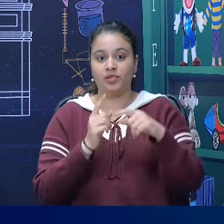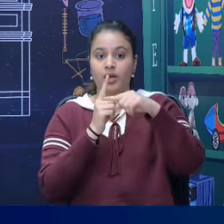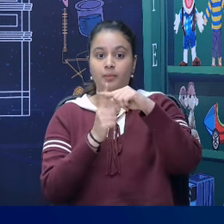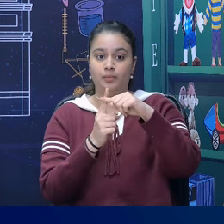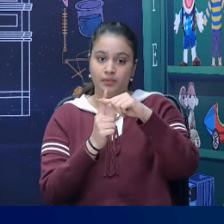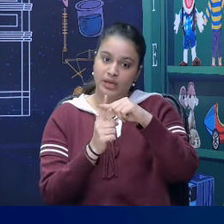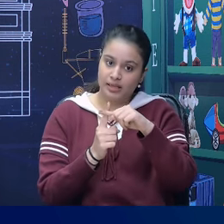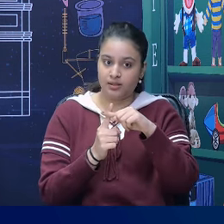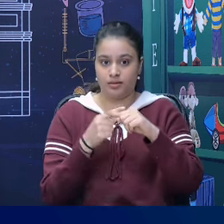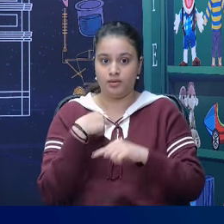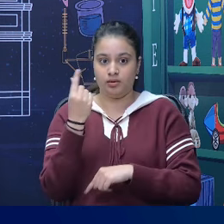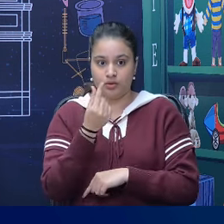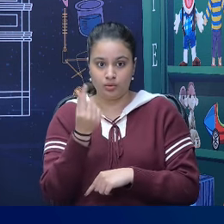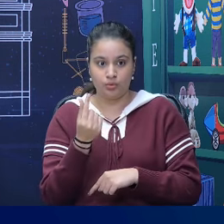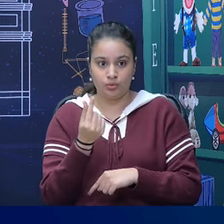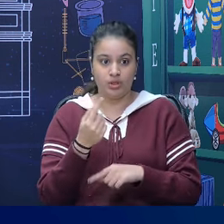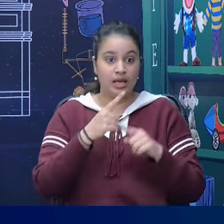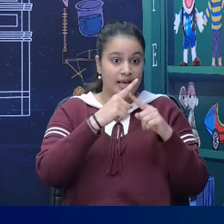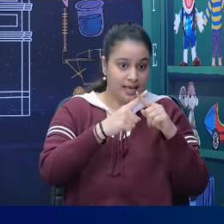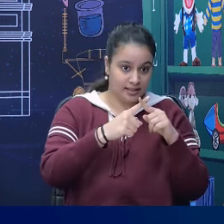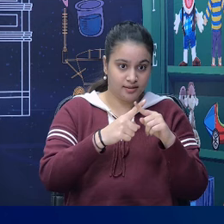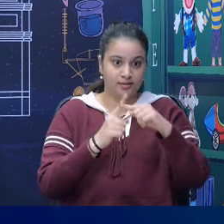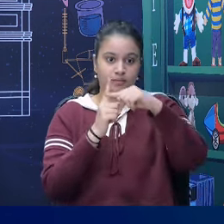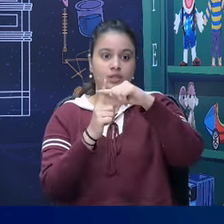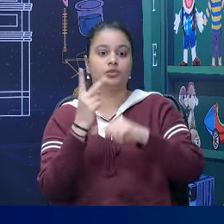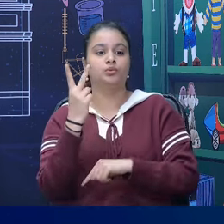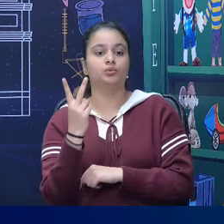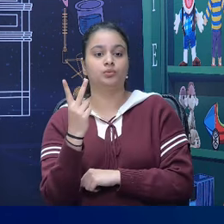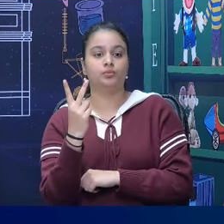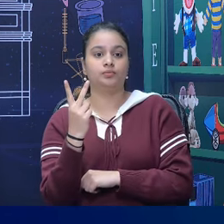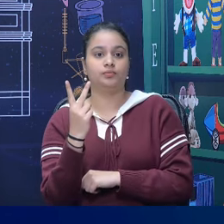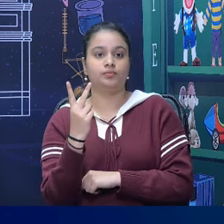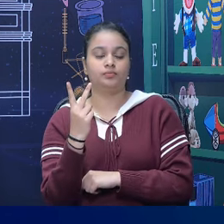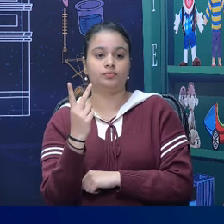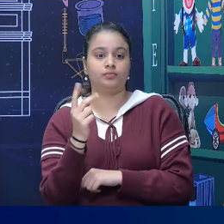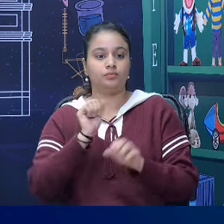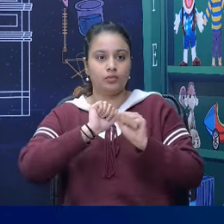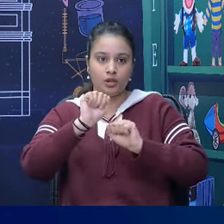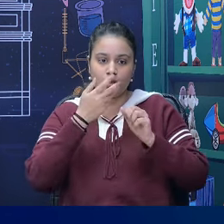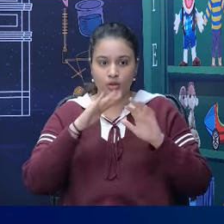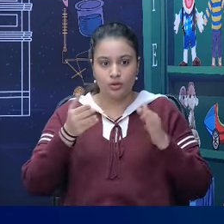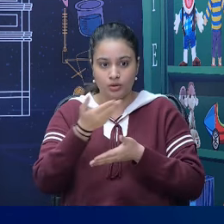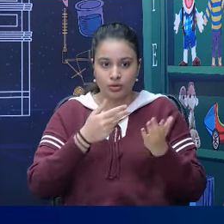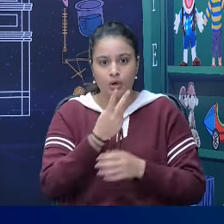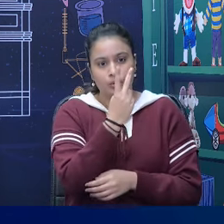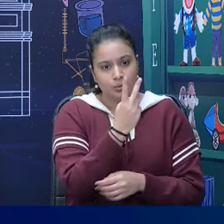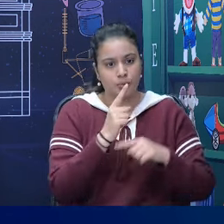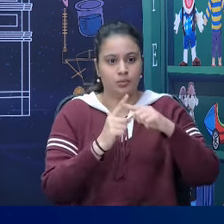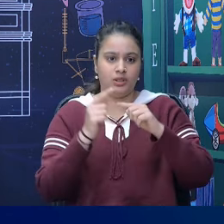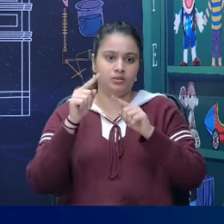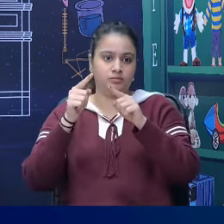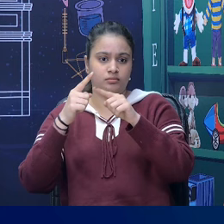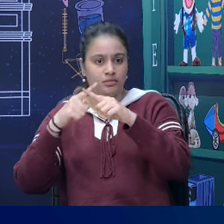इस्तेमाल करते हुए य x+ 2 हो सकता है x+ 2 हो सकता है स्टूडेंट्स ने भी बनाए हो सकता है 2+ x भी हो सकता है